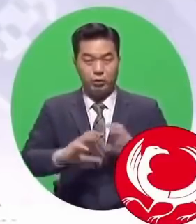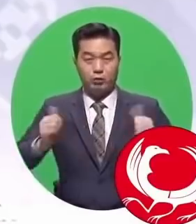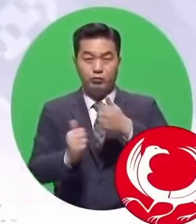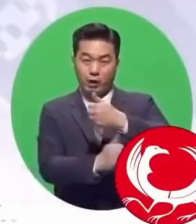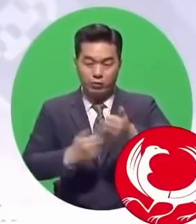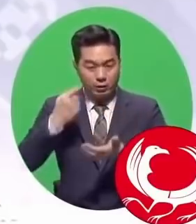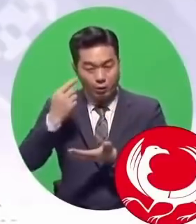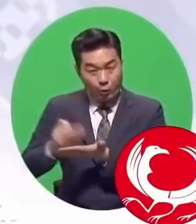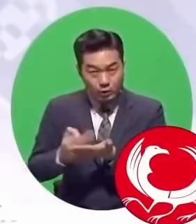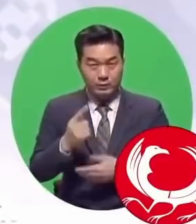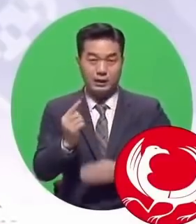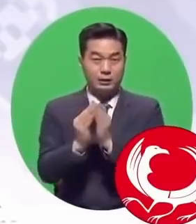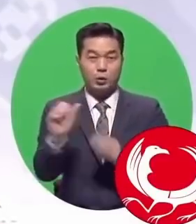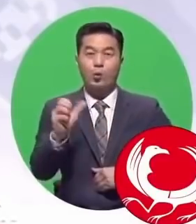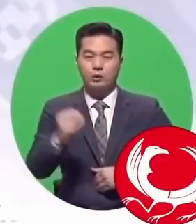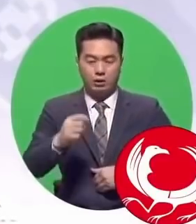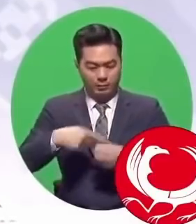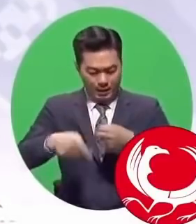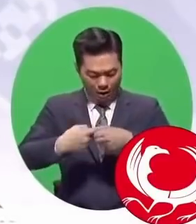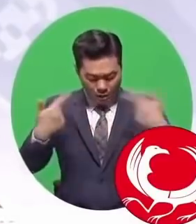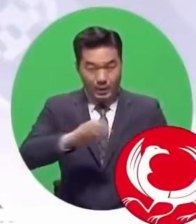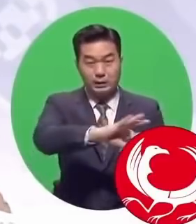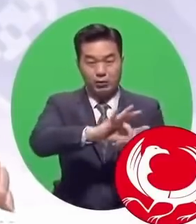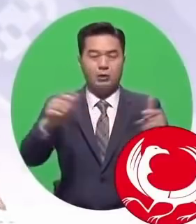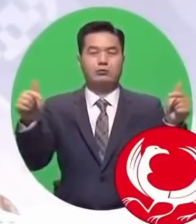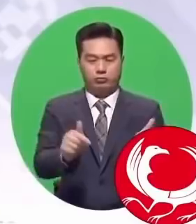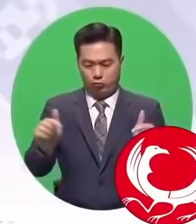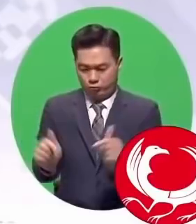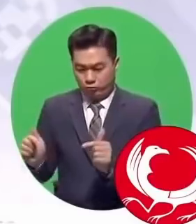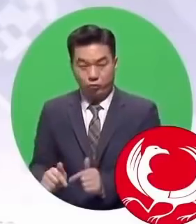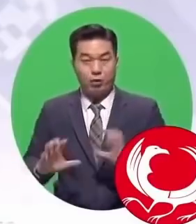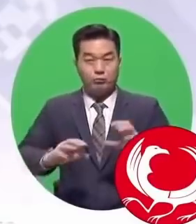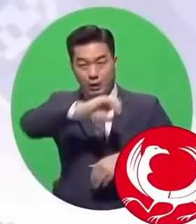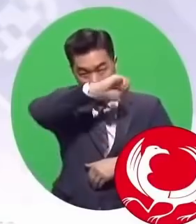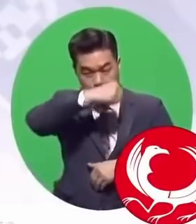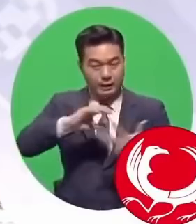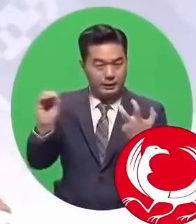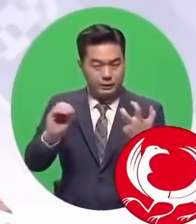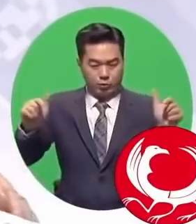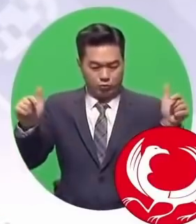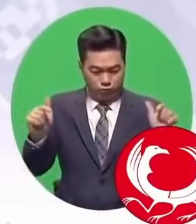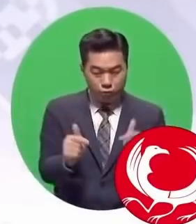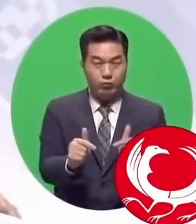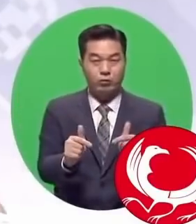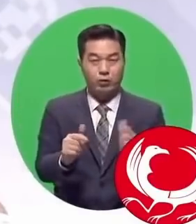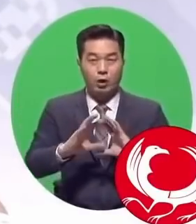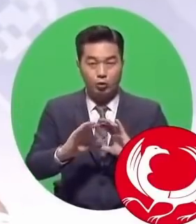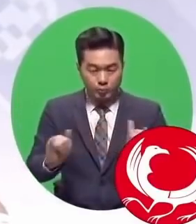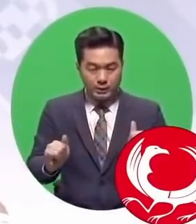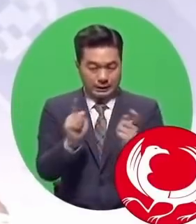등 기타 1조 5천억 매년 들어가는 거 줄이고 이렇게 해서 국가 예산을 70% 줄여서 국민들